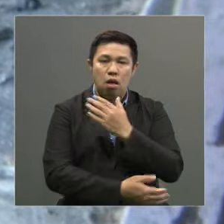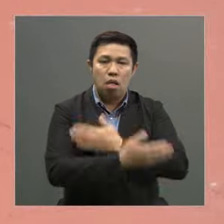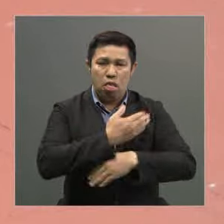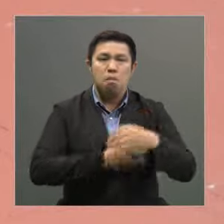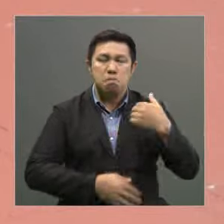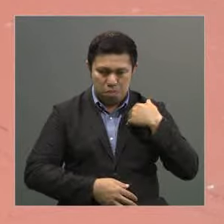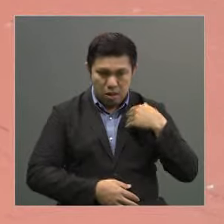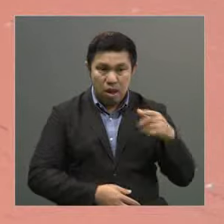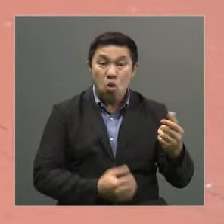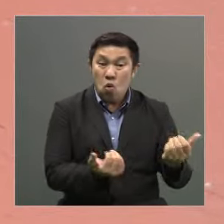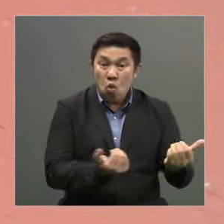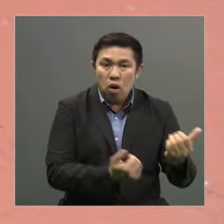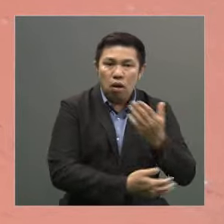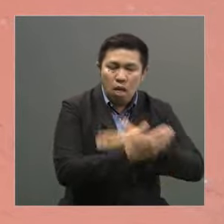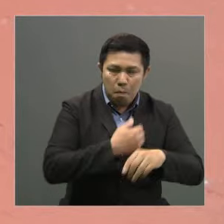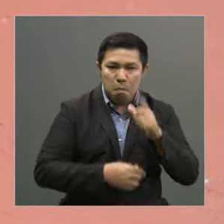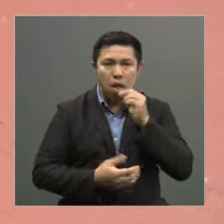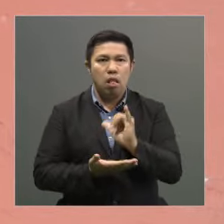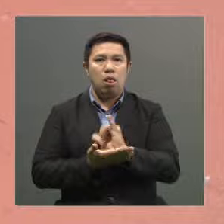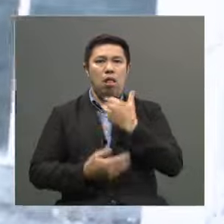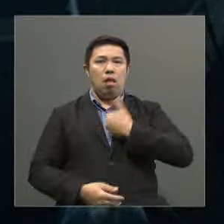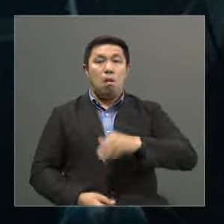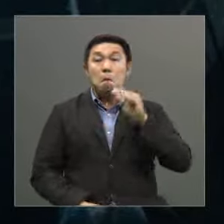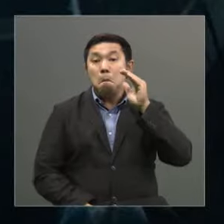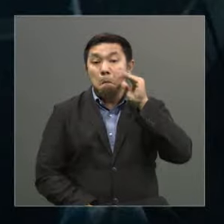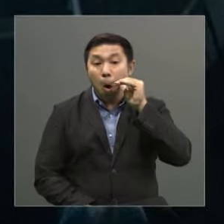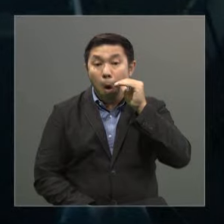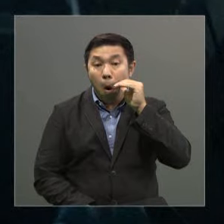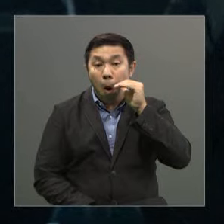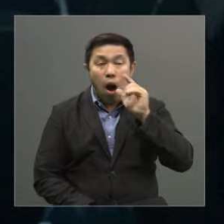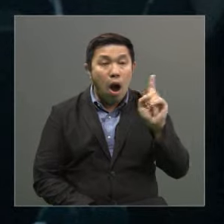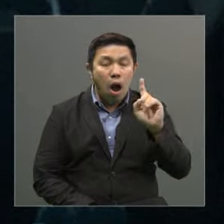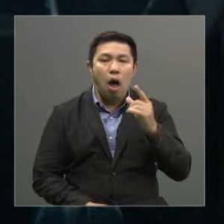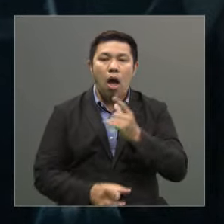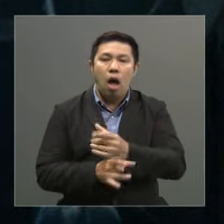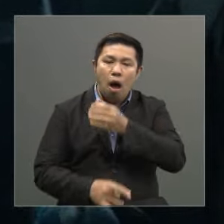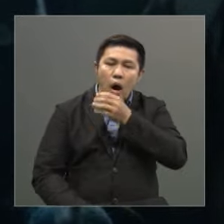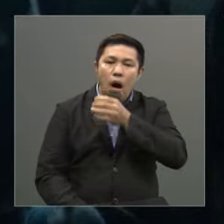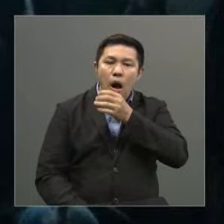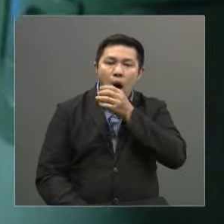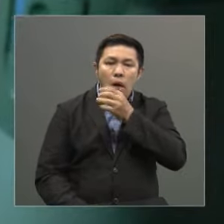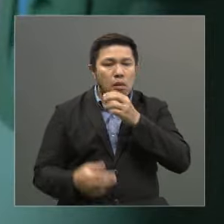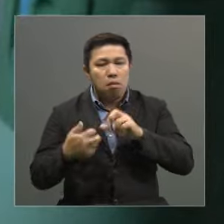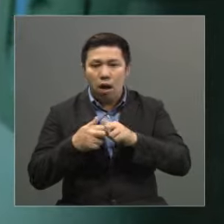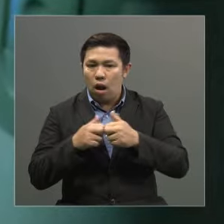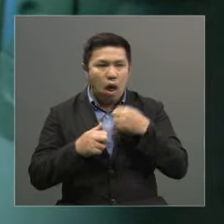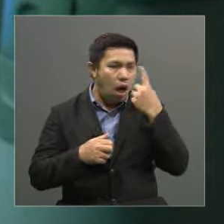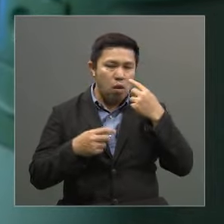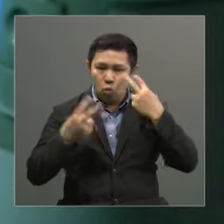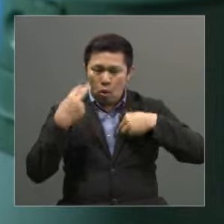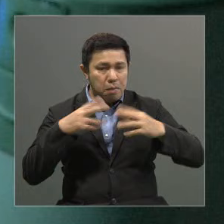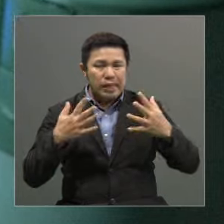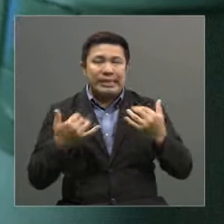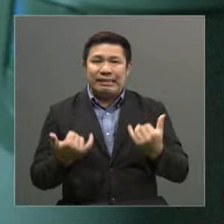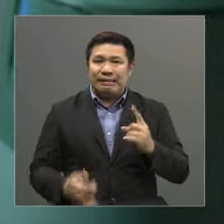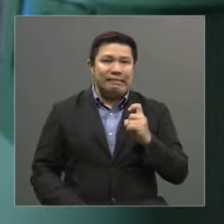ที่คุณประเทืองแล้วเนี่ยนะในขณะที่คนเป็นพ่อล่ะคนเป็นพ่อเนี่ยติดแอลกอฮอล์ฮะก็เลยประสบปัญหาไม่มีใครดูแลชาวบ้